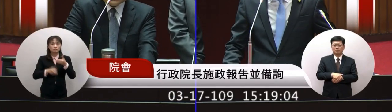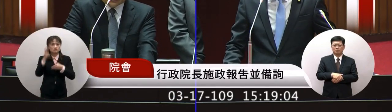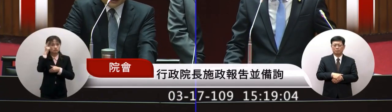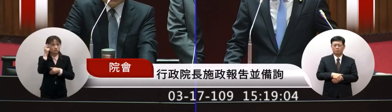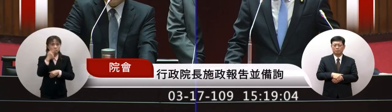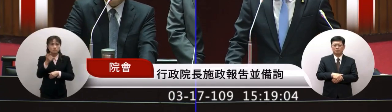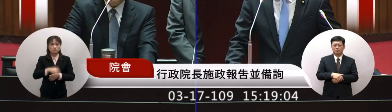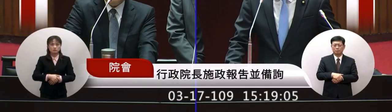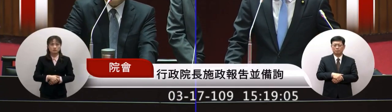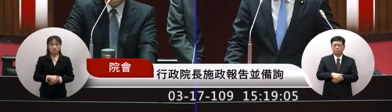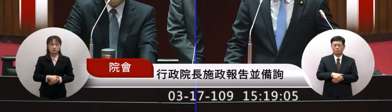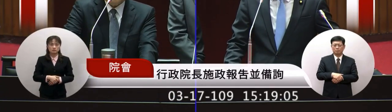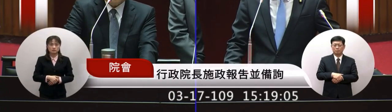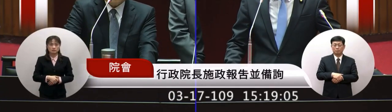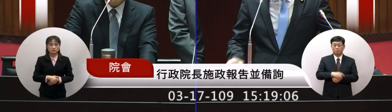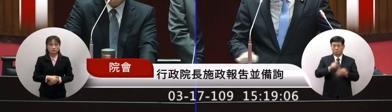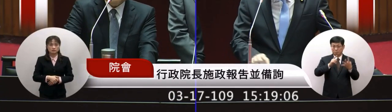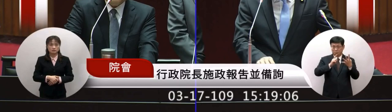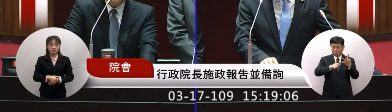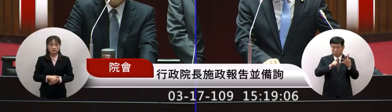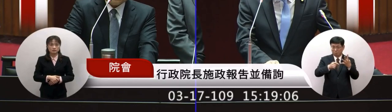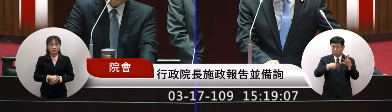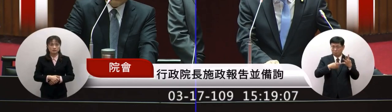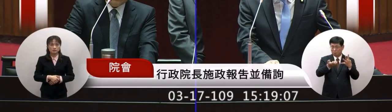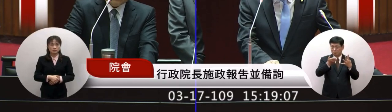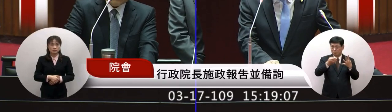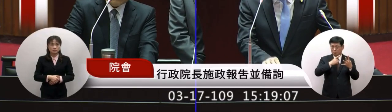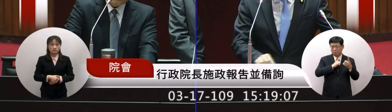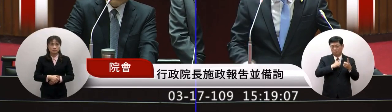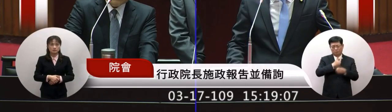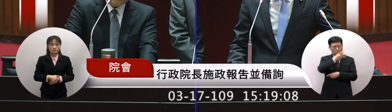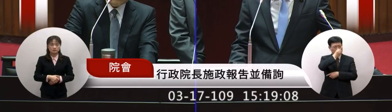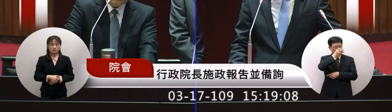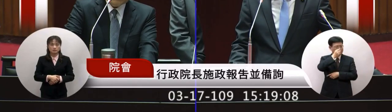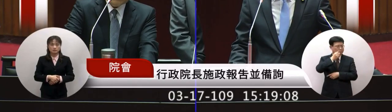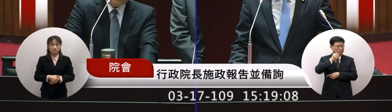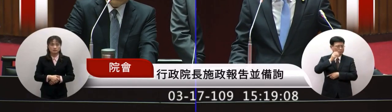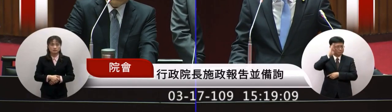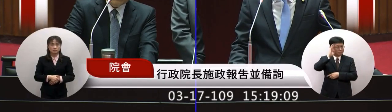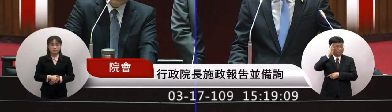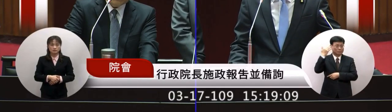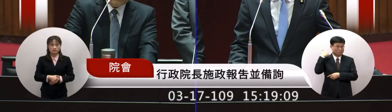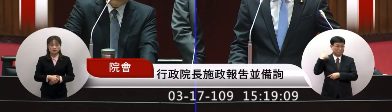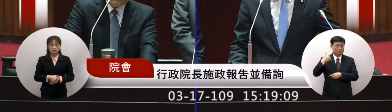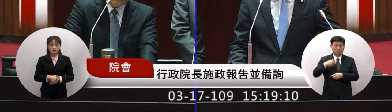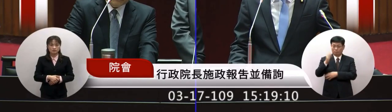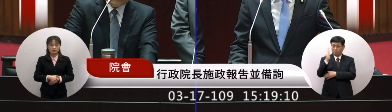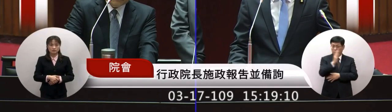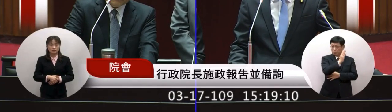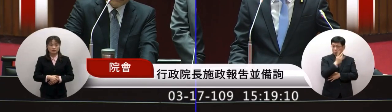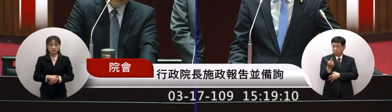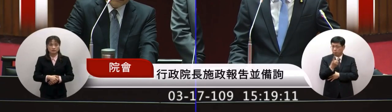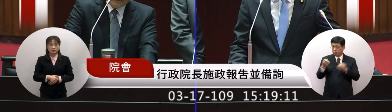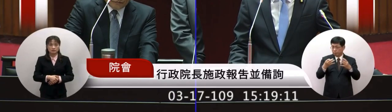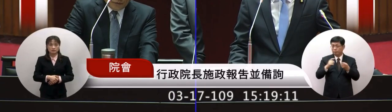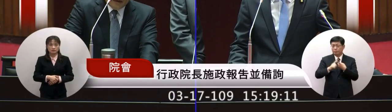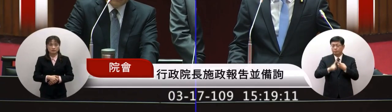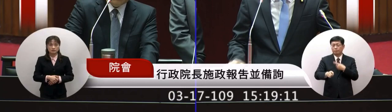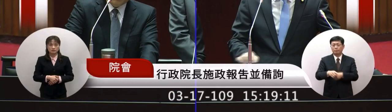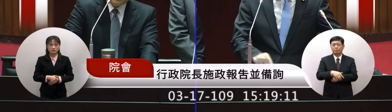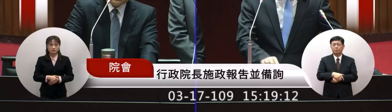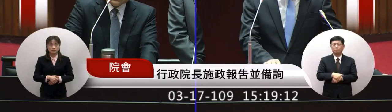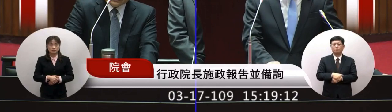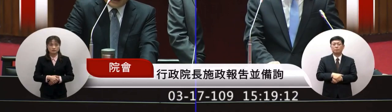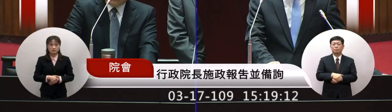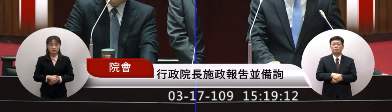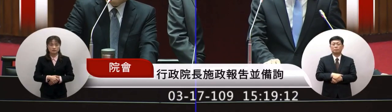坚持的。 最后一点，您刚才啊粉饰太平，您当时讲的是政府对政府协商，您还记得吧？